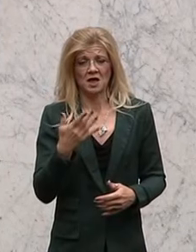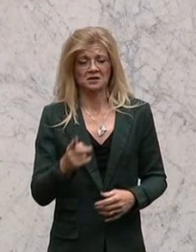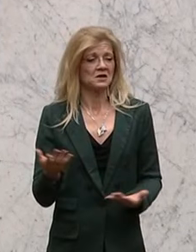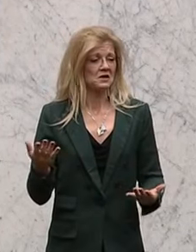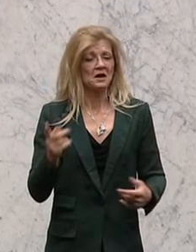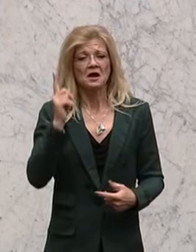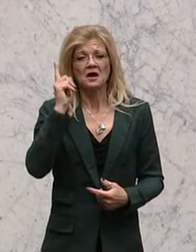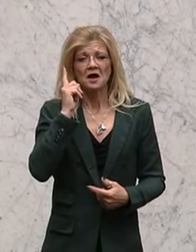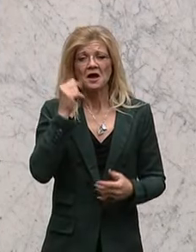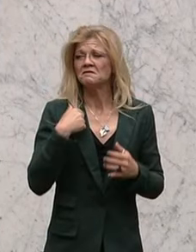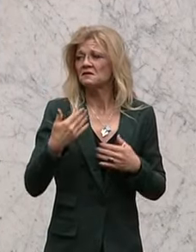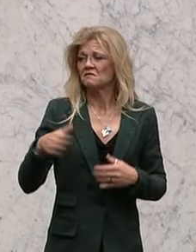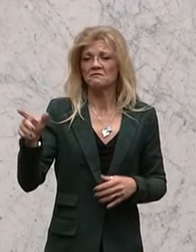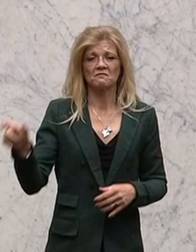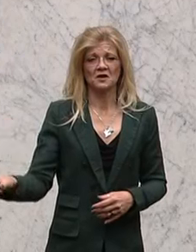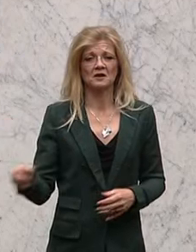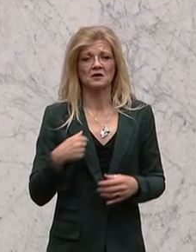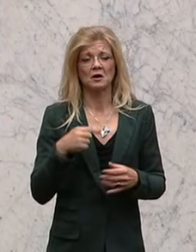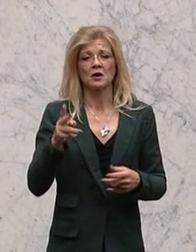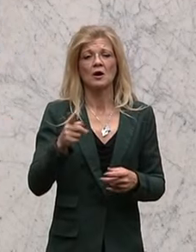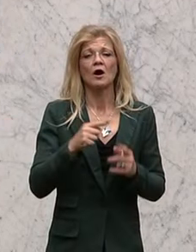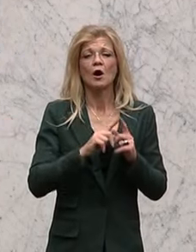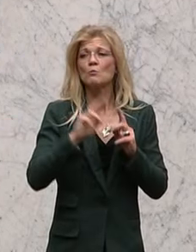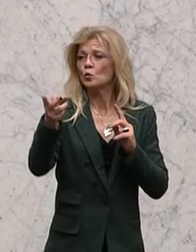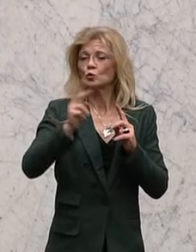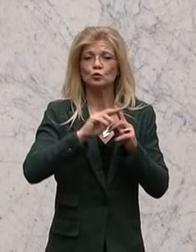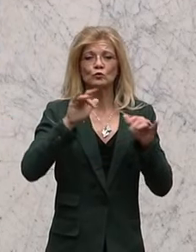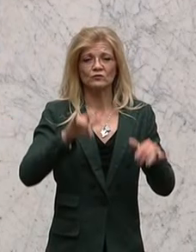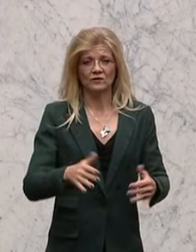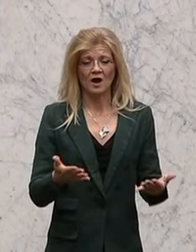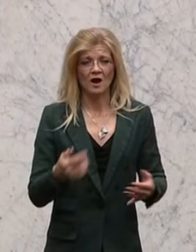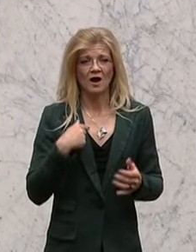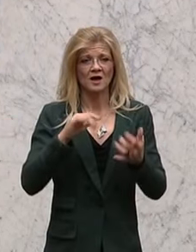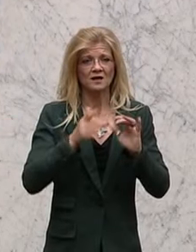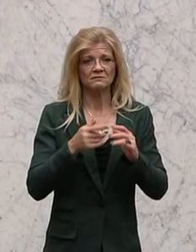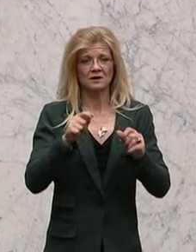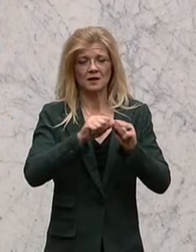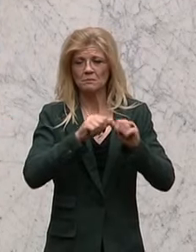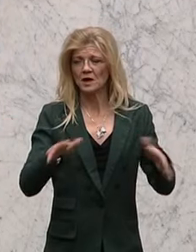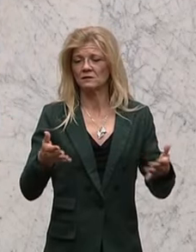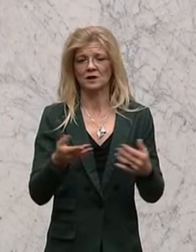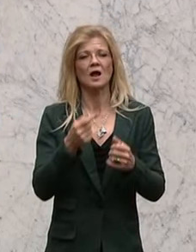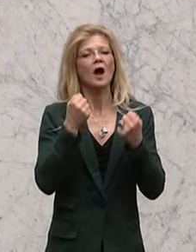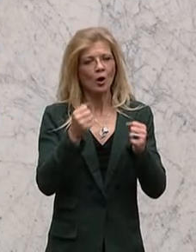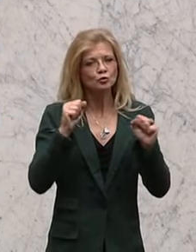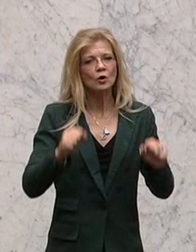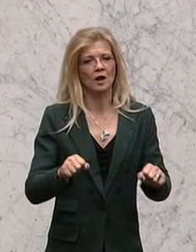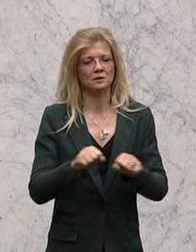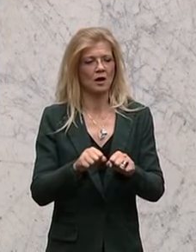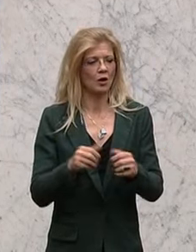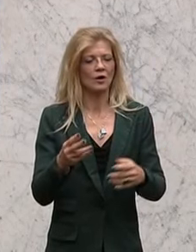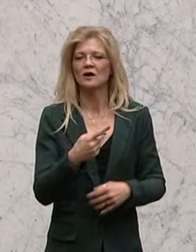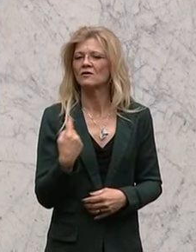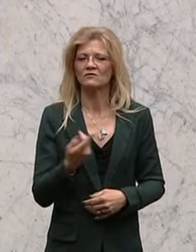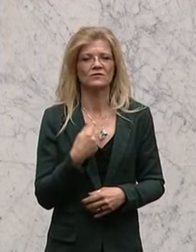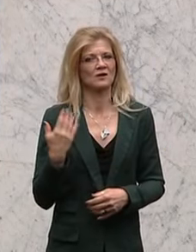Media, ich habe Internet, das können aber die Autos auch. Also daher, wir haben es uns nicht